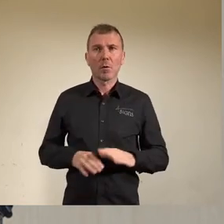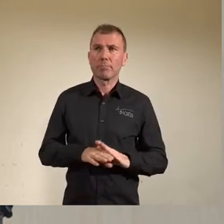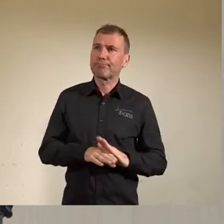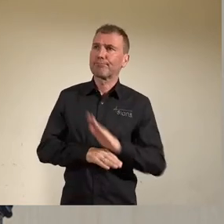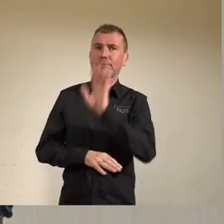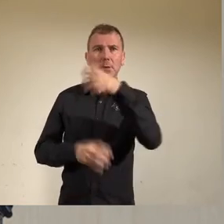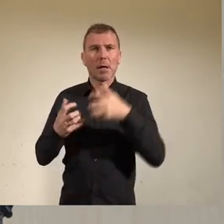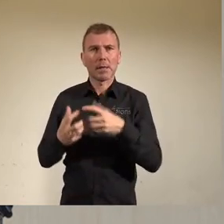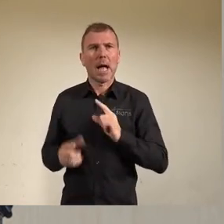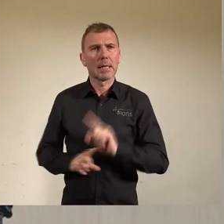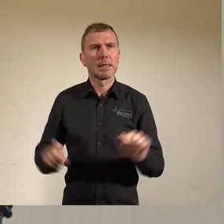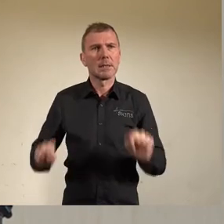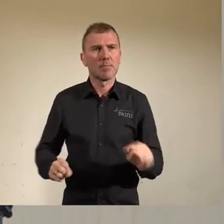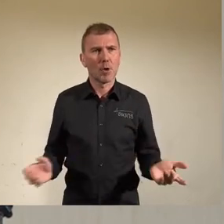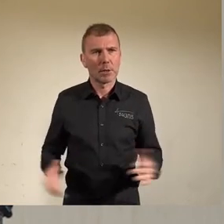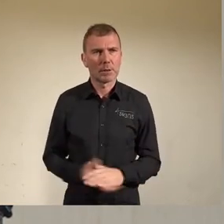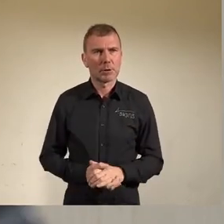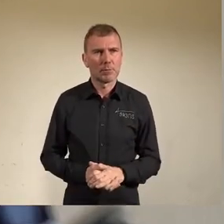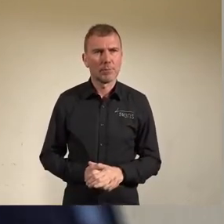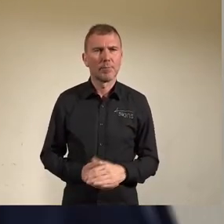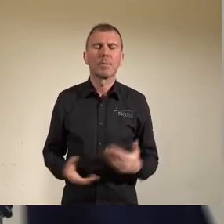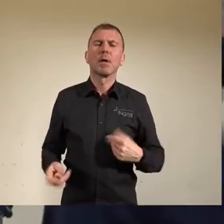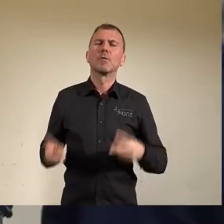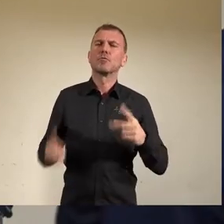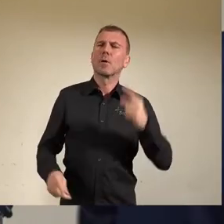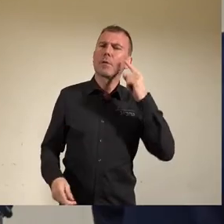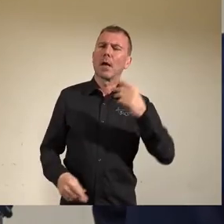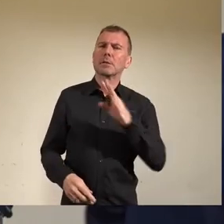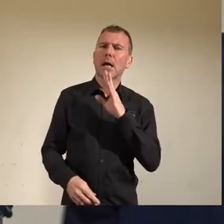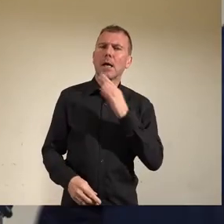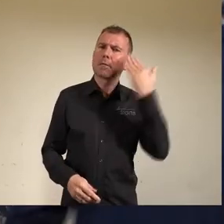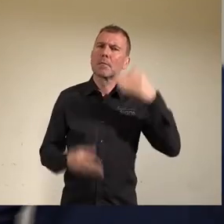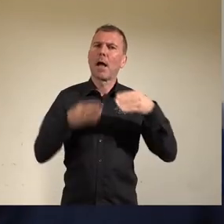gewesen. Ich darf aus einer Stadtratsrede von